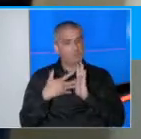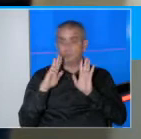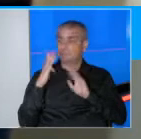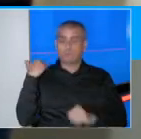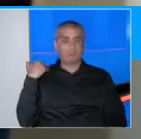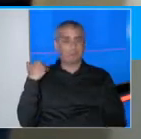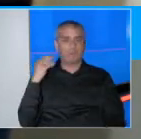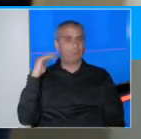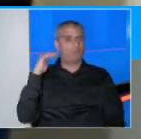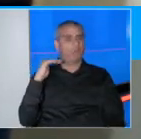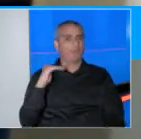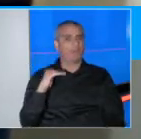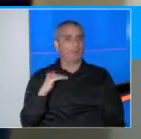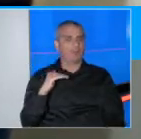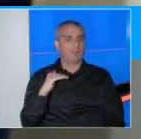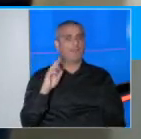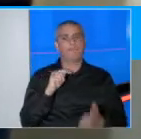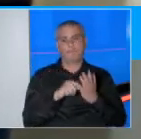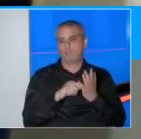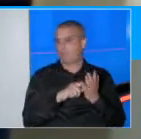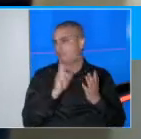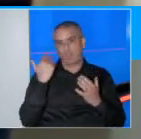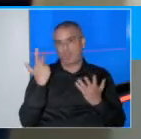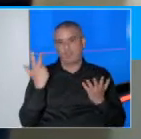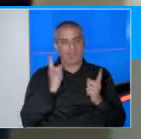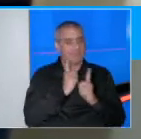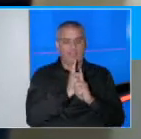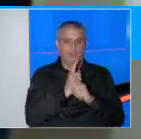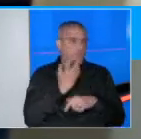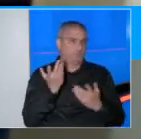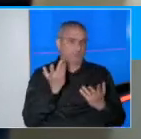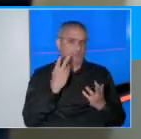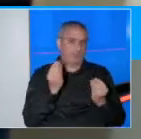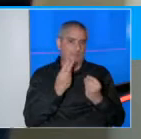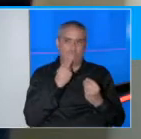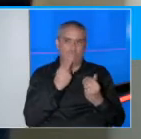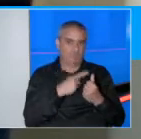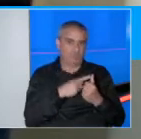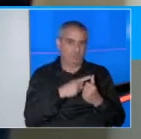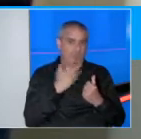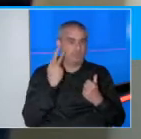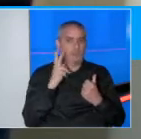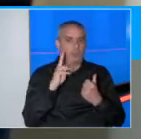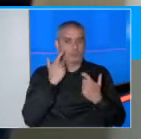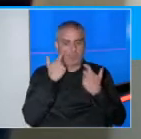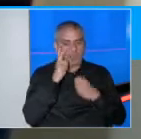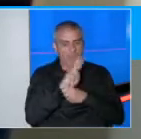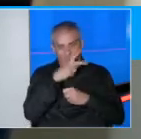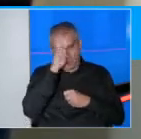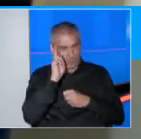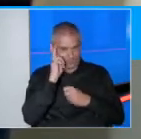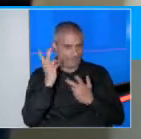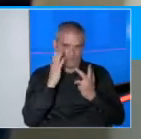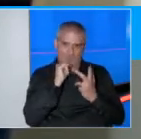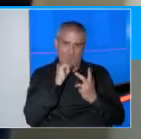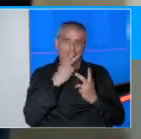בספטמבר והייתה ירידה, גם בגלל שלא הייתה נגישות וזמינות למוצרי עישון, הייתה יותר השגחה הורית, בכל זאת הם